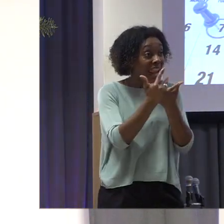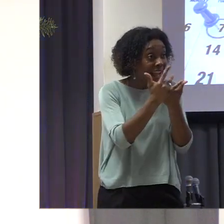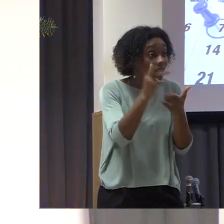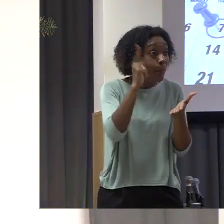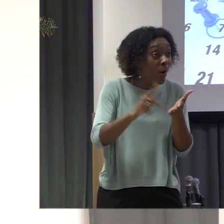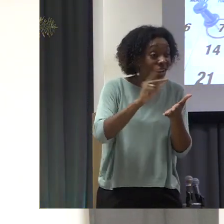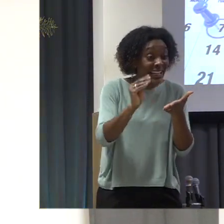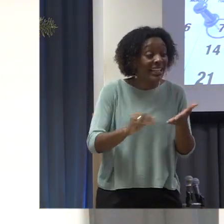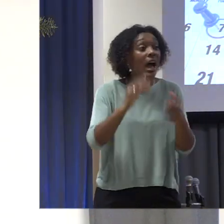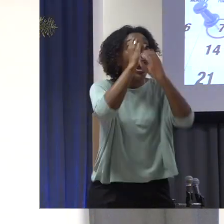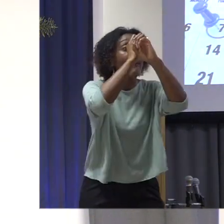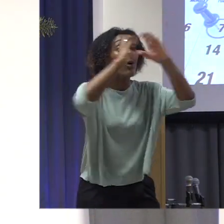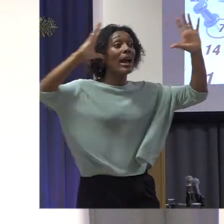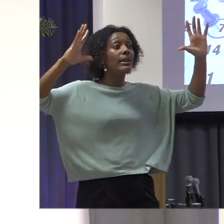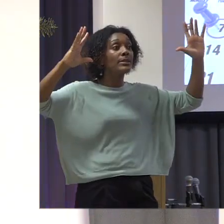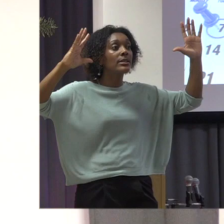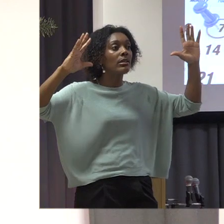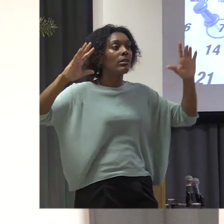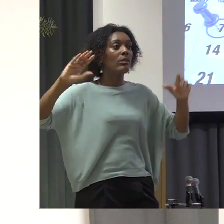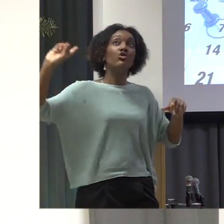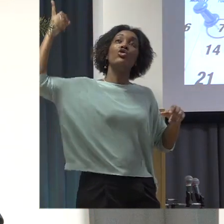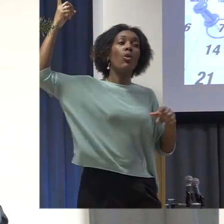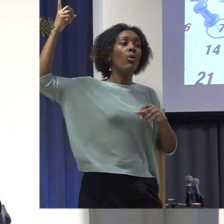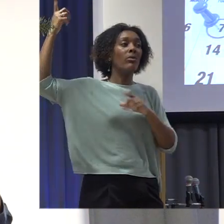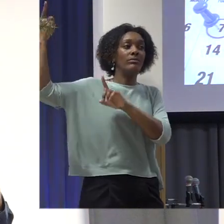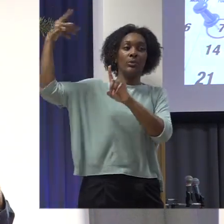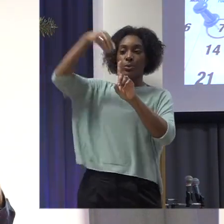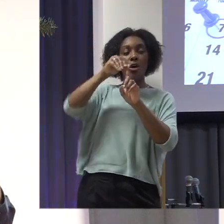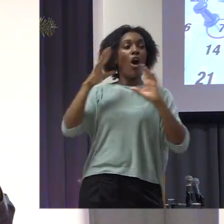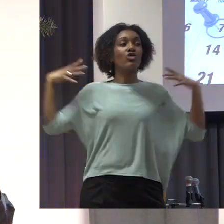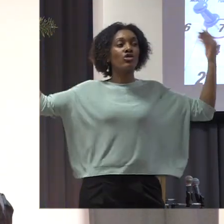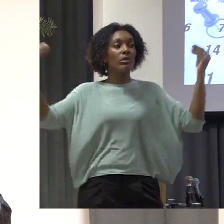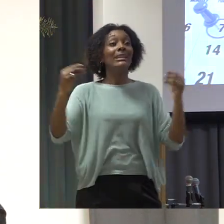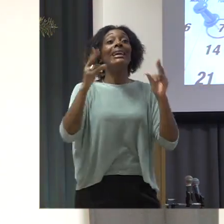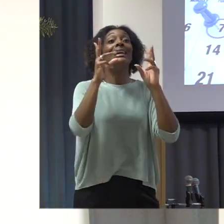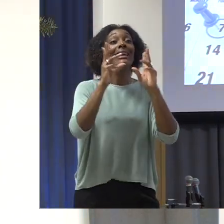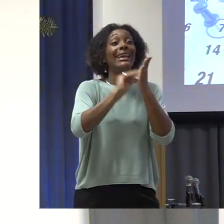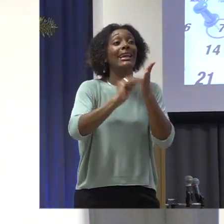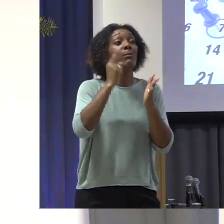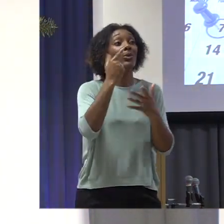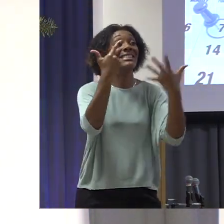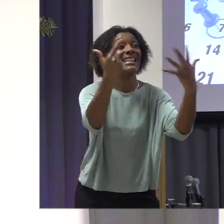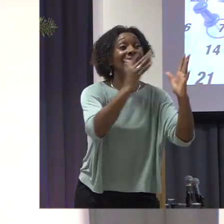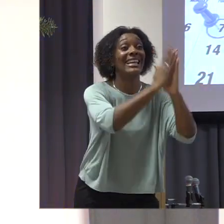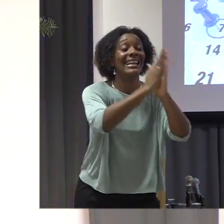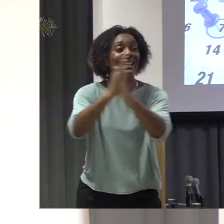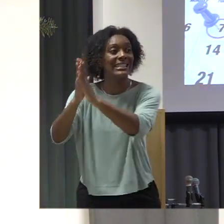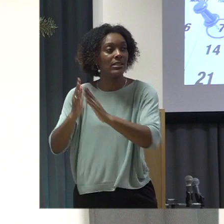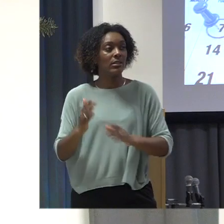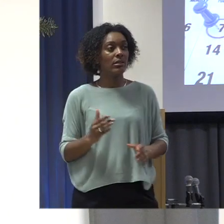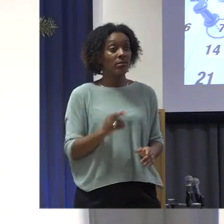avons dans l'Apocalypse où Dieu, par un ange, s'adresse aux 7 églises, la plupart des témoignages